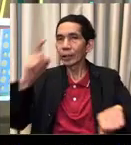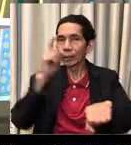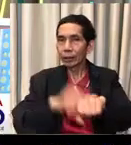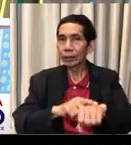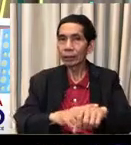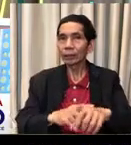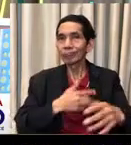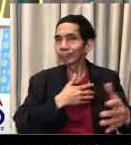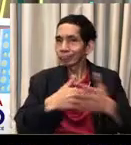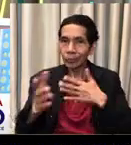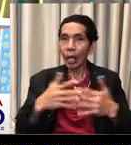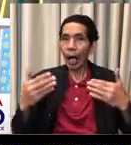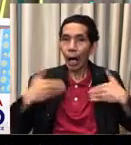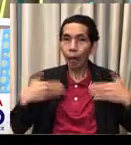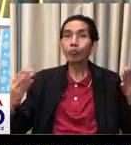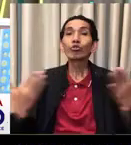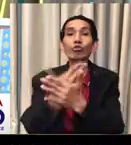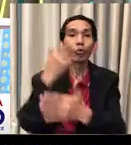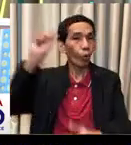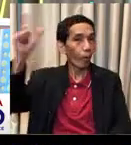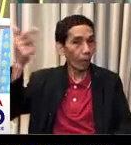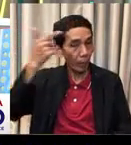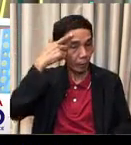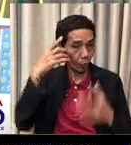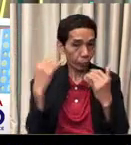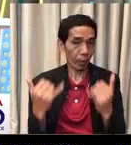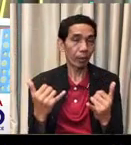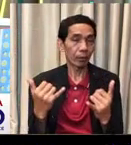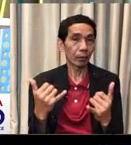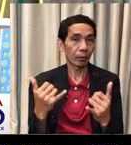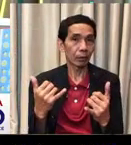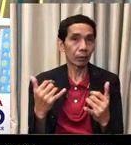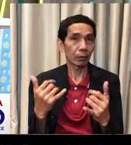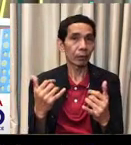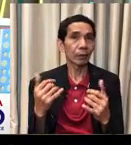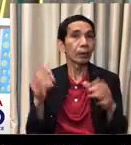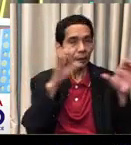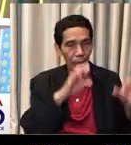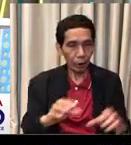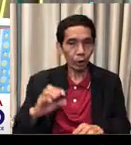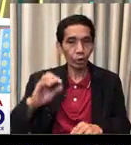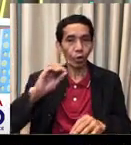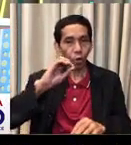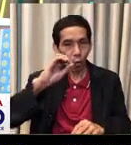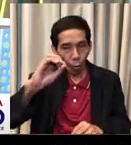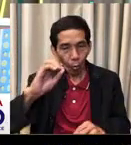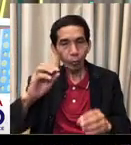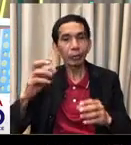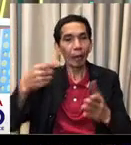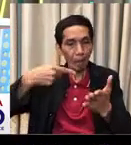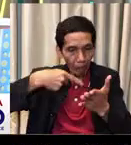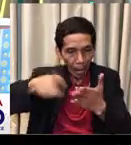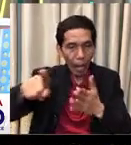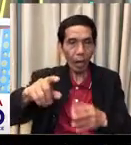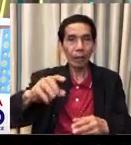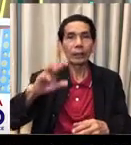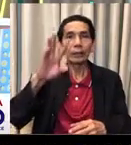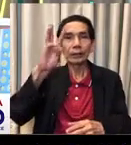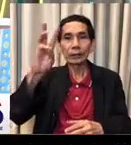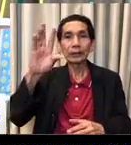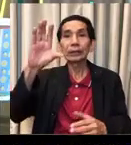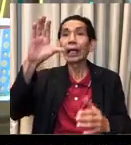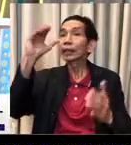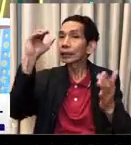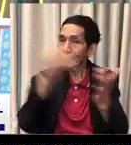Pero despite of that, dahil may bago ng pamahalaan, sila, tinupad naman nila yung kanilang tungkol. Bayad sila.